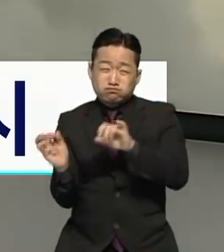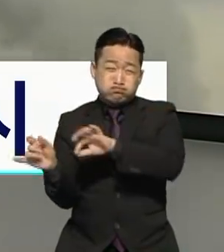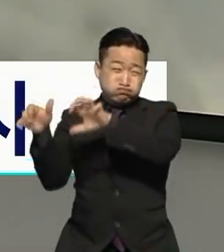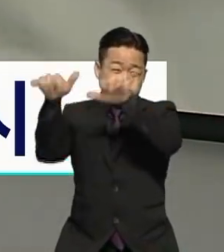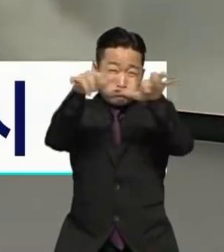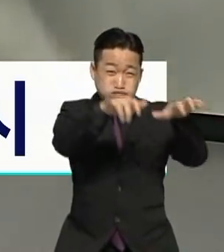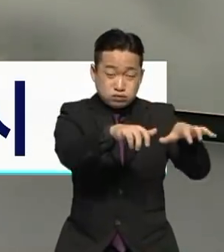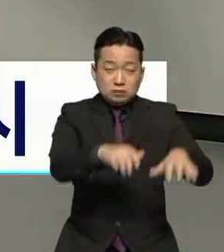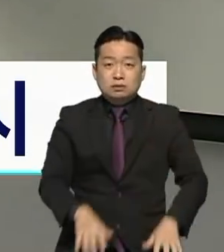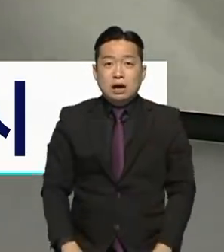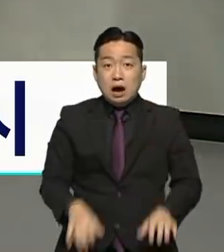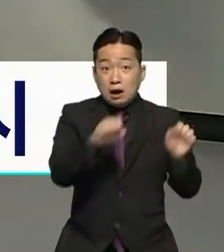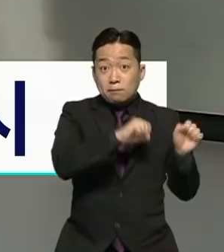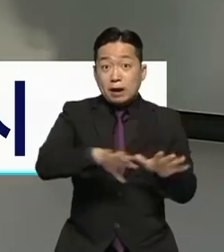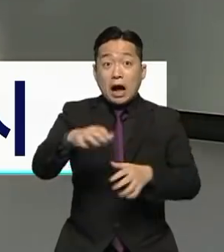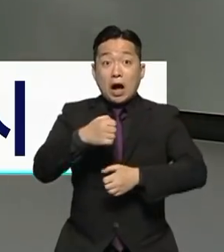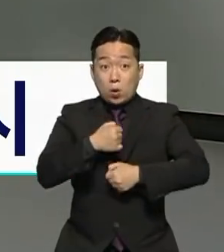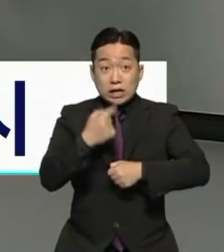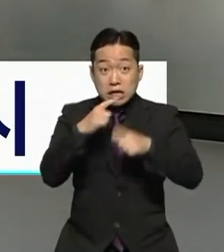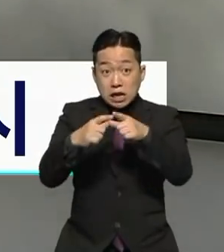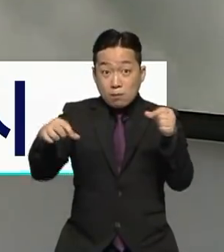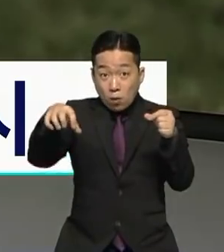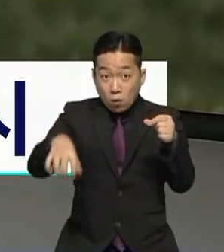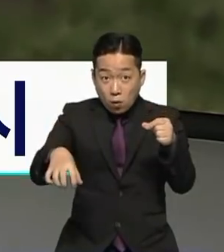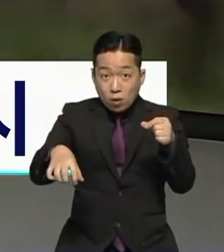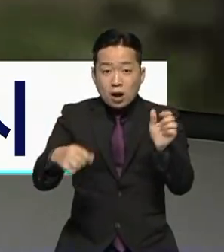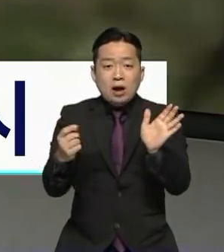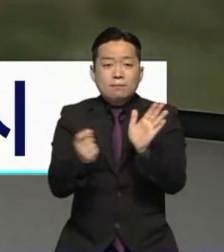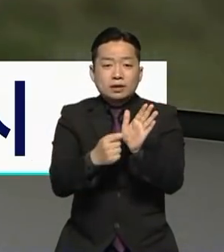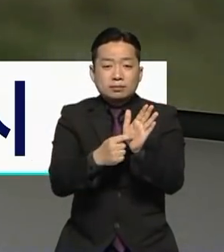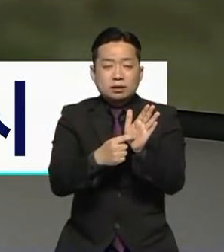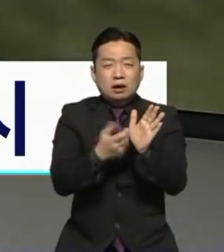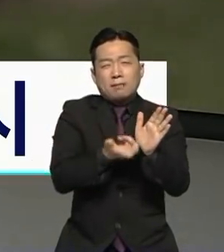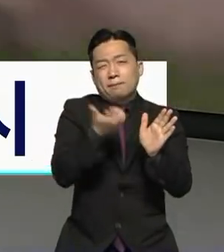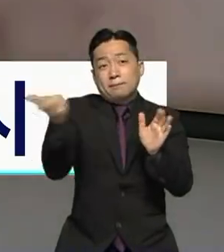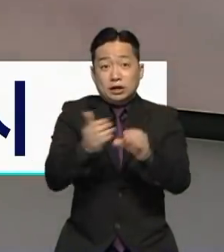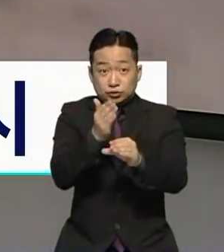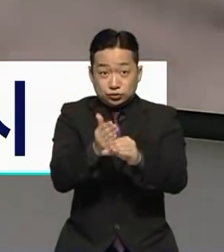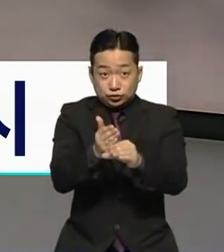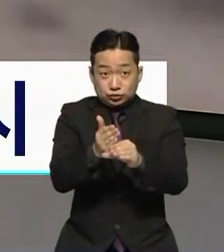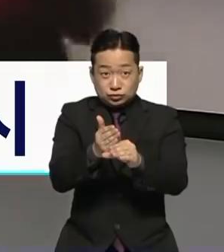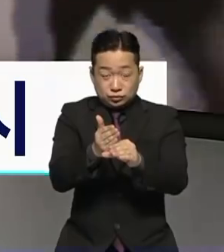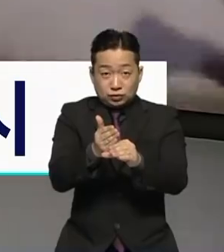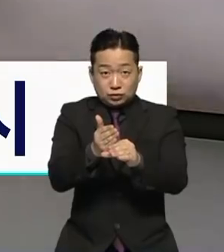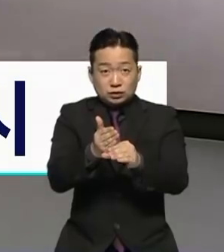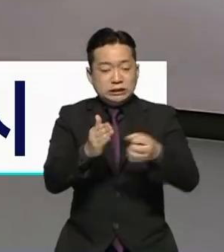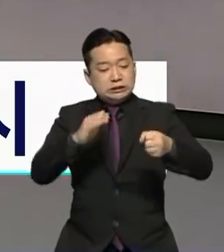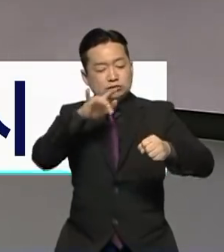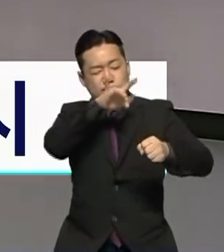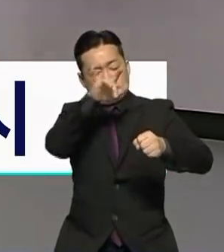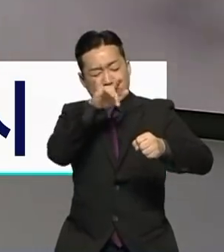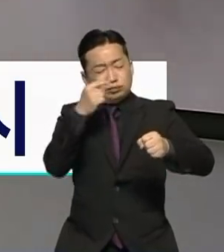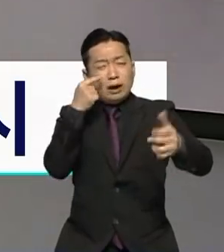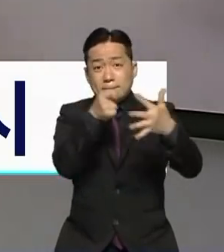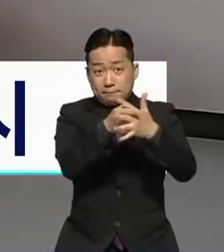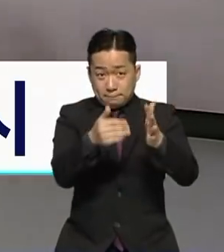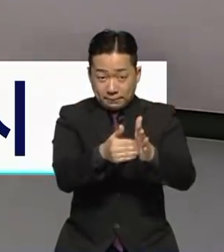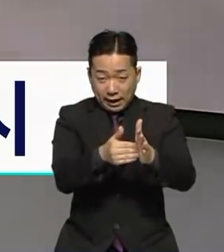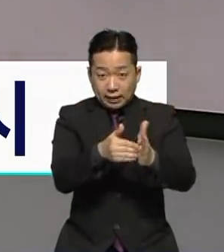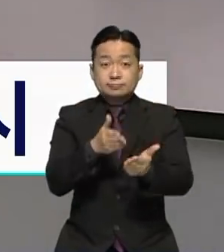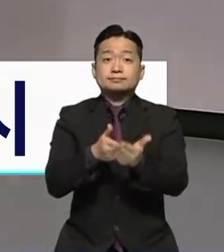뒤덮이고 쓰나미 경보가 내려진 일본에선 주민들이 피난 가기도 했는데요. 위성에도 당시 장면이 잡혔습니다.